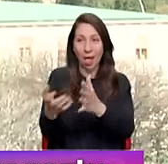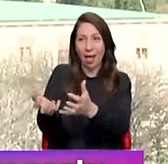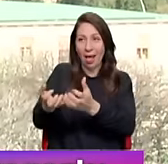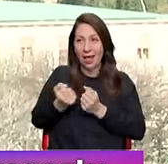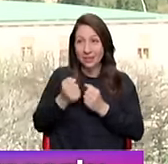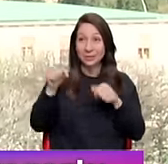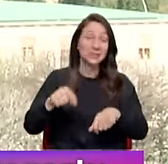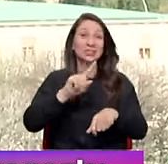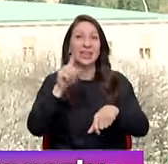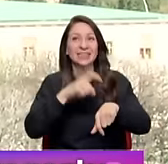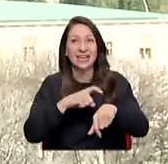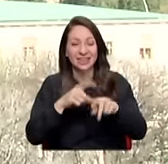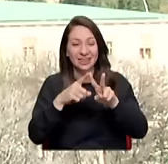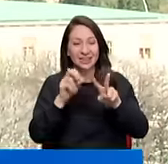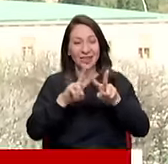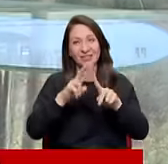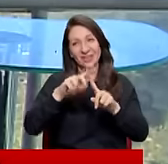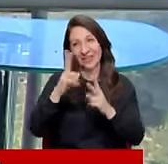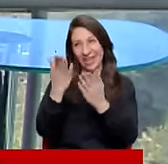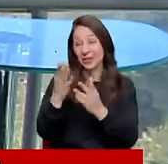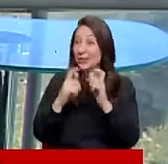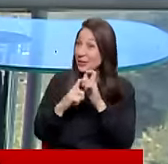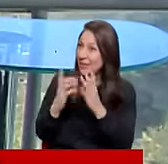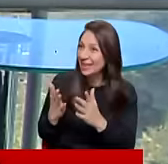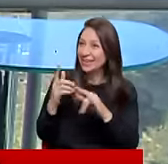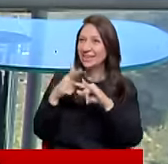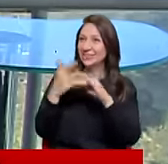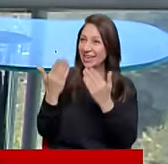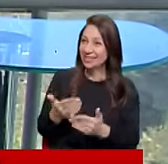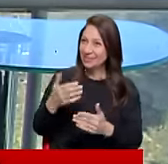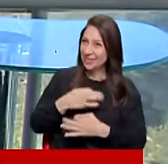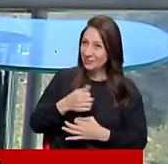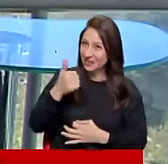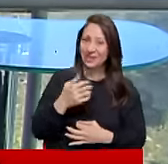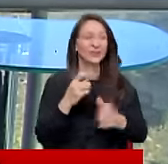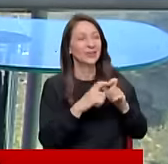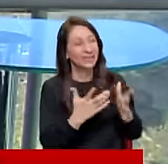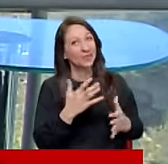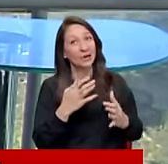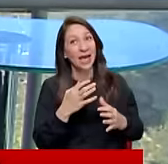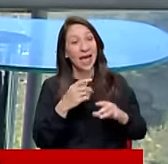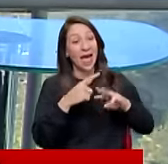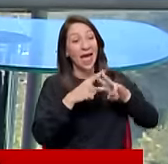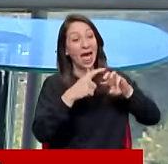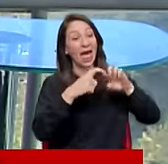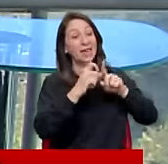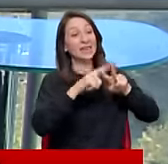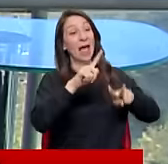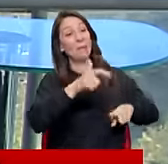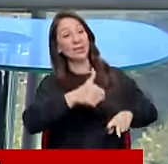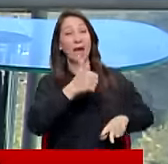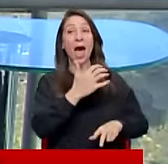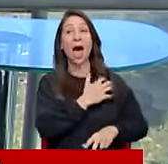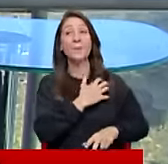de Çalar Saat'te NAV ekranlarında. Günaydın efendim. Günaydın. Hoş geldiniz sayın başkan. Günaydın. Günaydın, hoş Erdal geldin. Başkan, hani amirim